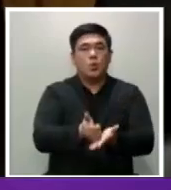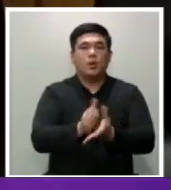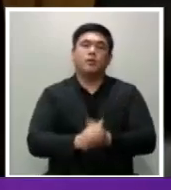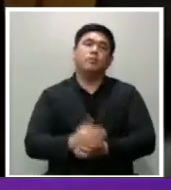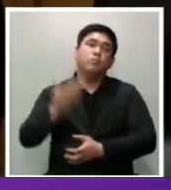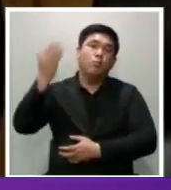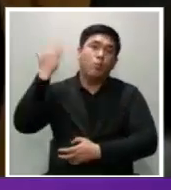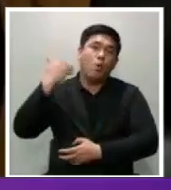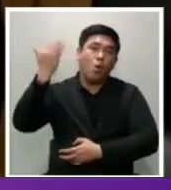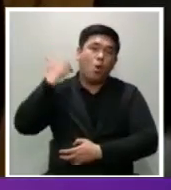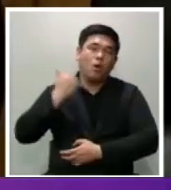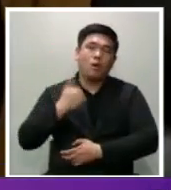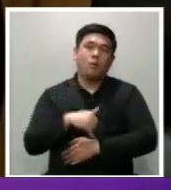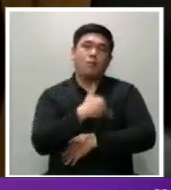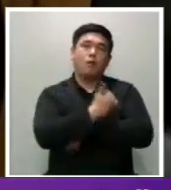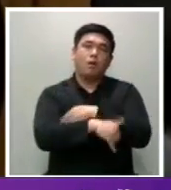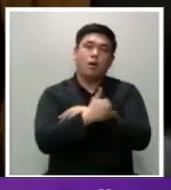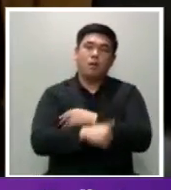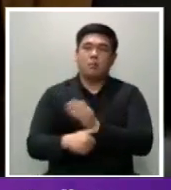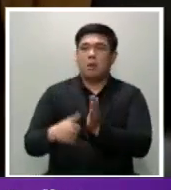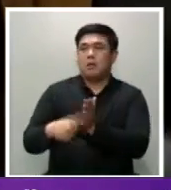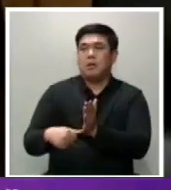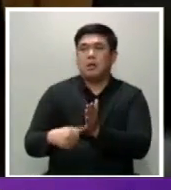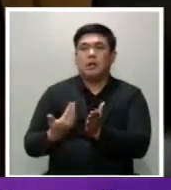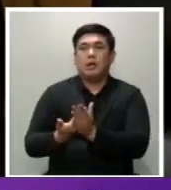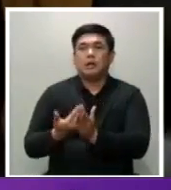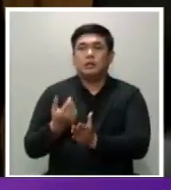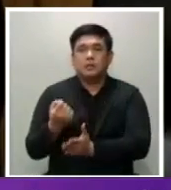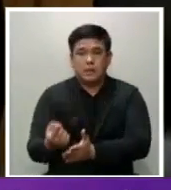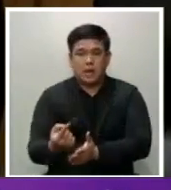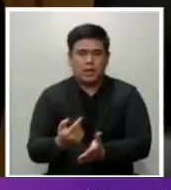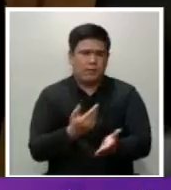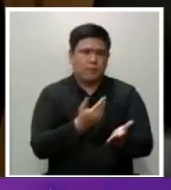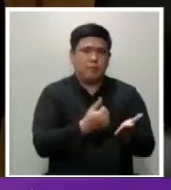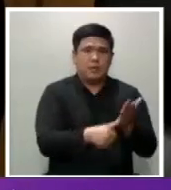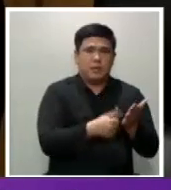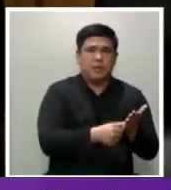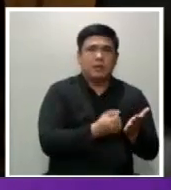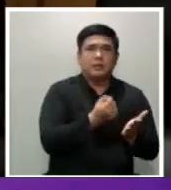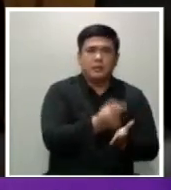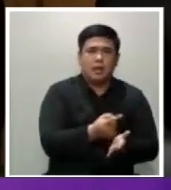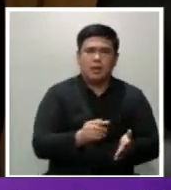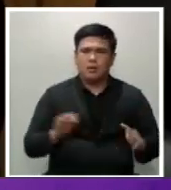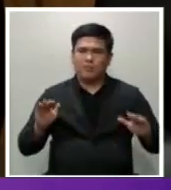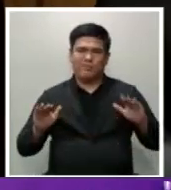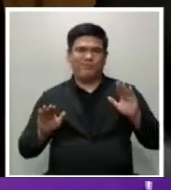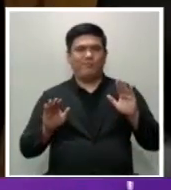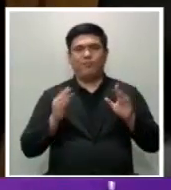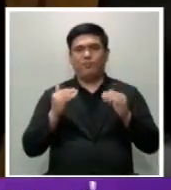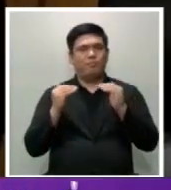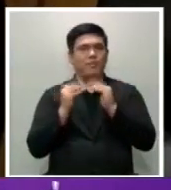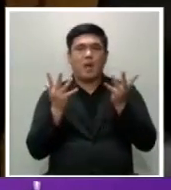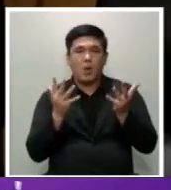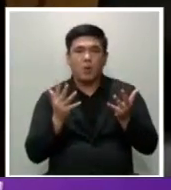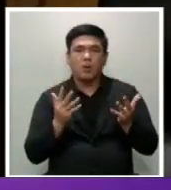อนนะบุหรี่นอกเสียภาษีแบบหนึ่งบุหรี่ในเสียภาษีแบบหนึ่ง WTO ประท้วงเราก็เลยต้องทำให้มันเสียภาษีแ